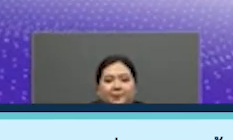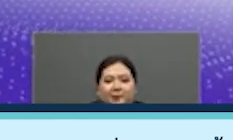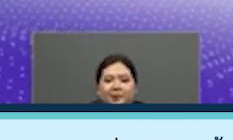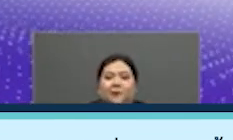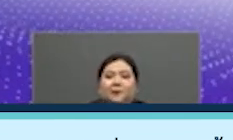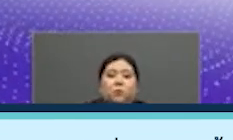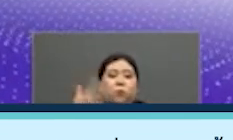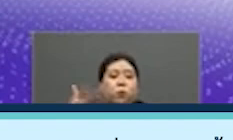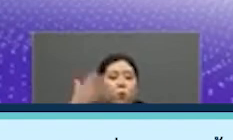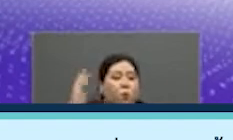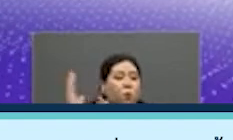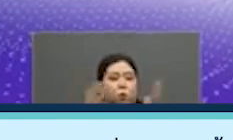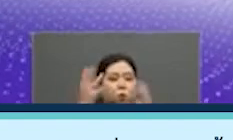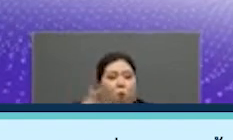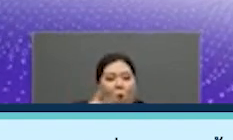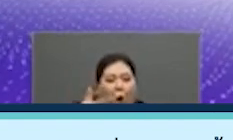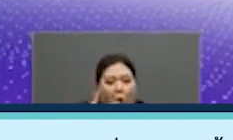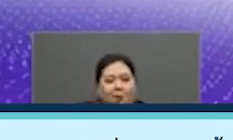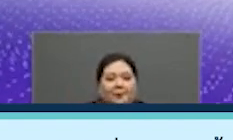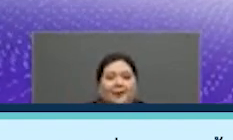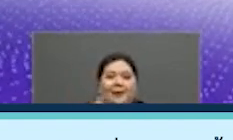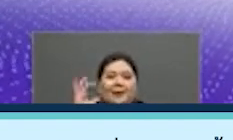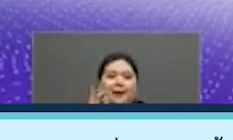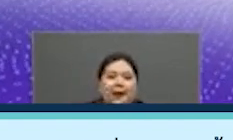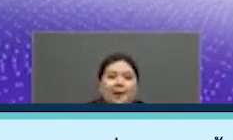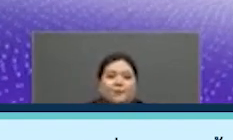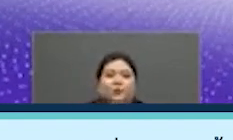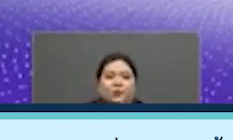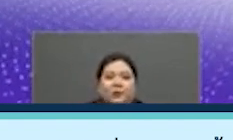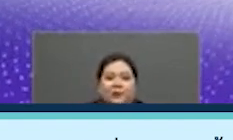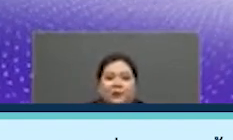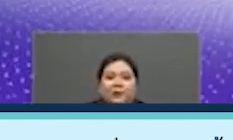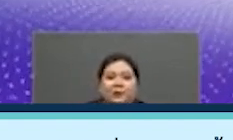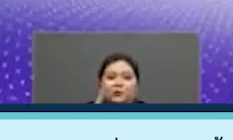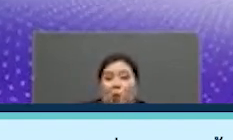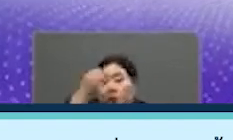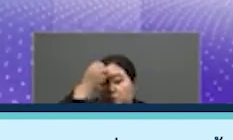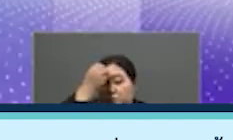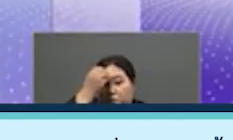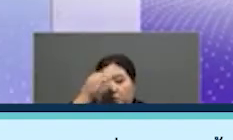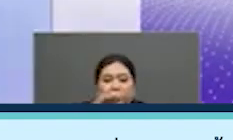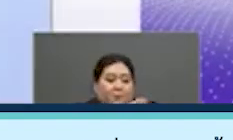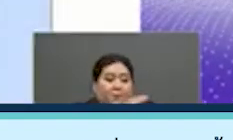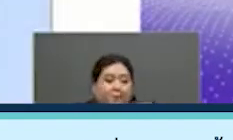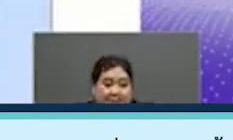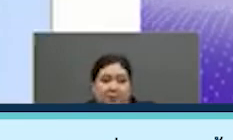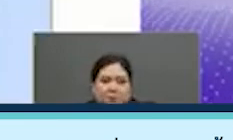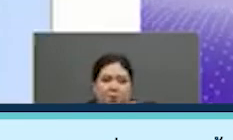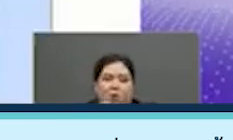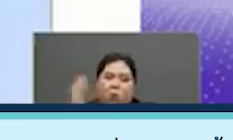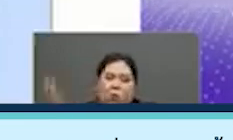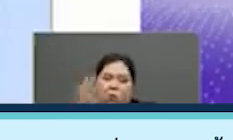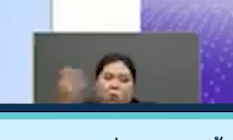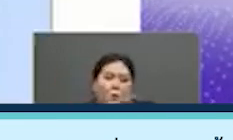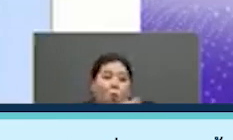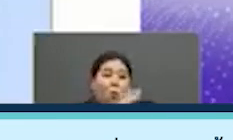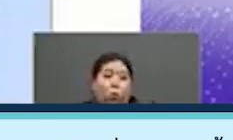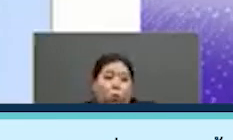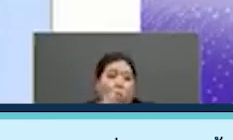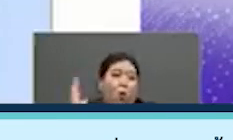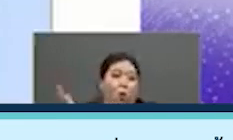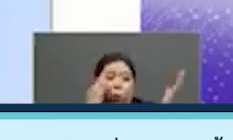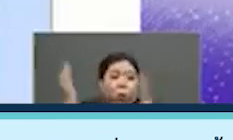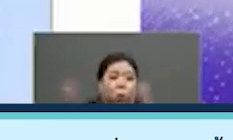เชียงใหม่เชียงรายลำพูนลำปางแพ่พะเยาสอดคล้องกับนายชัยวัฒน์จุนธีรพงษ์อธิบดีกรมป้องกันและบรรท